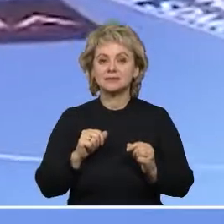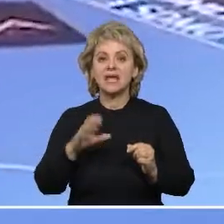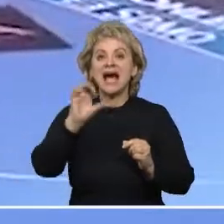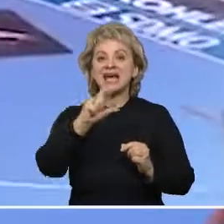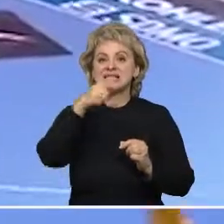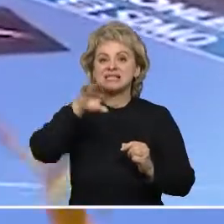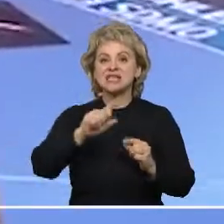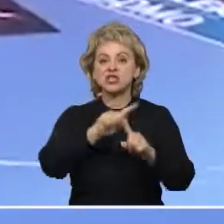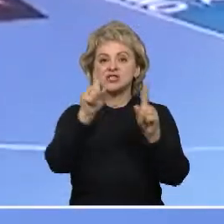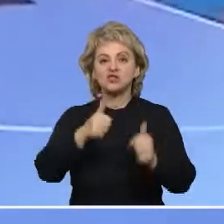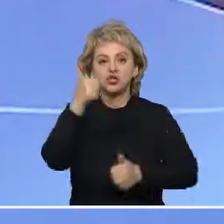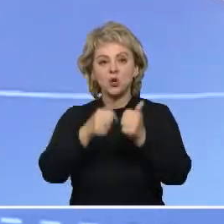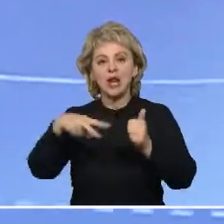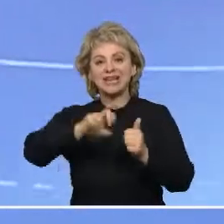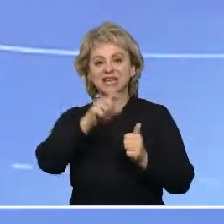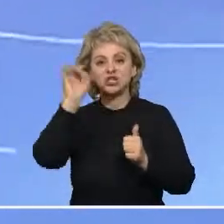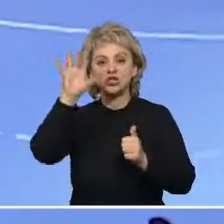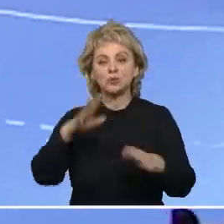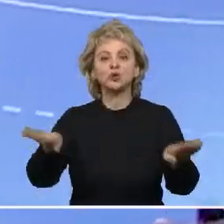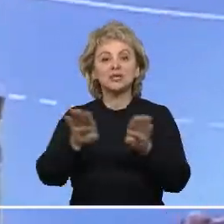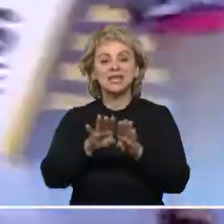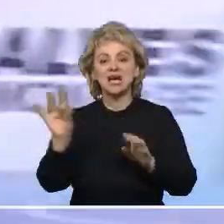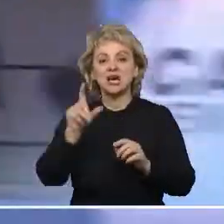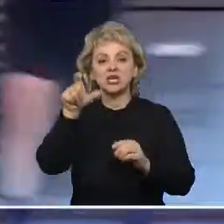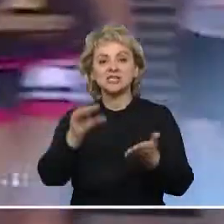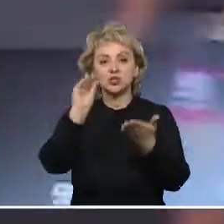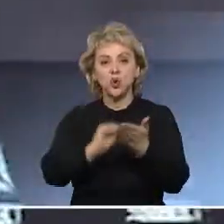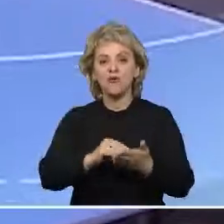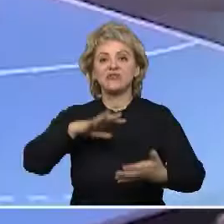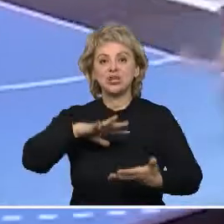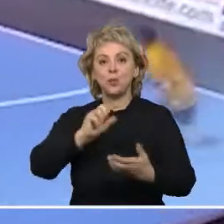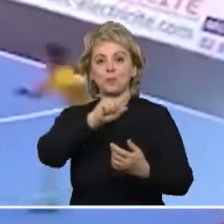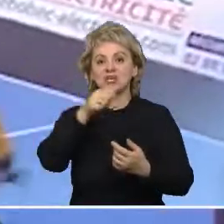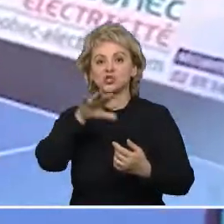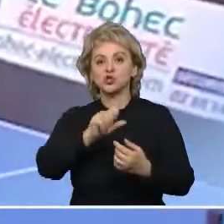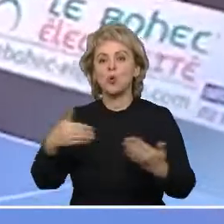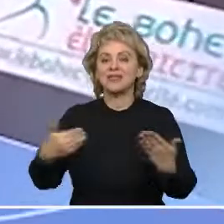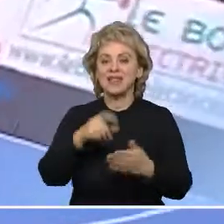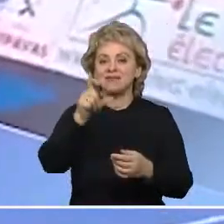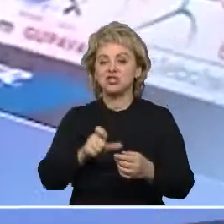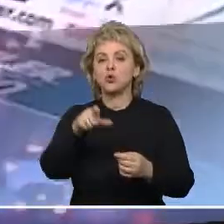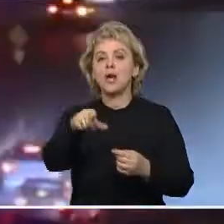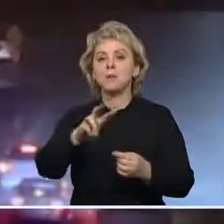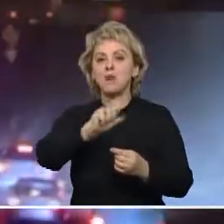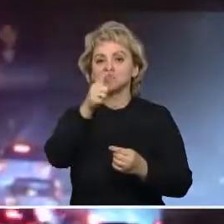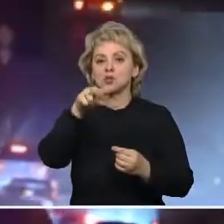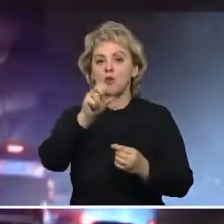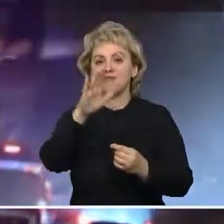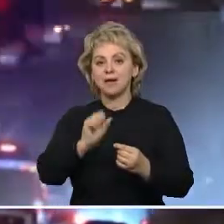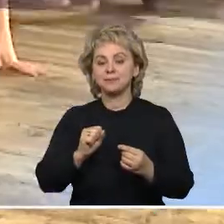Анна Сень, звезда тура Лиги чемпионов, также из ростовчанок отмечены вратарь Песоа и новичок Маслова.